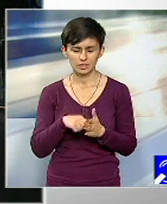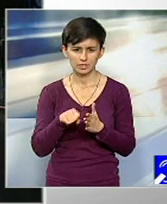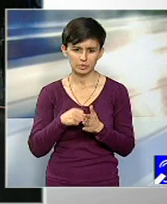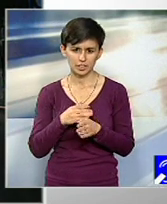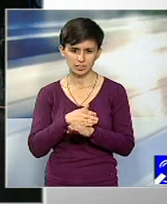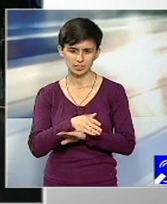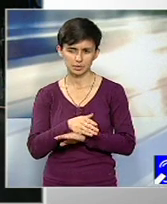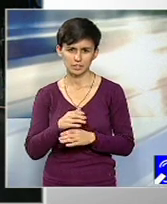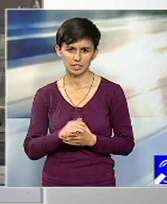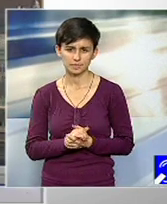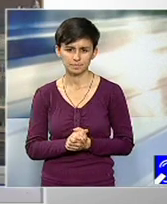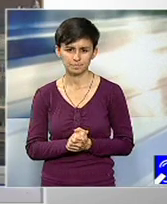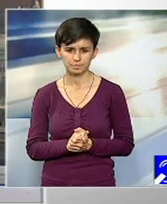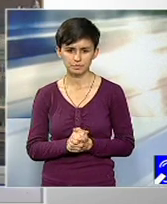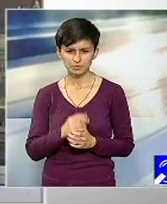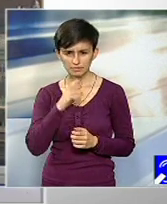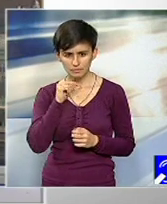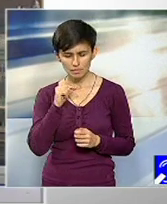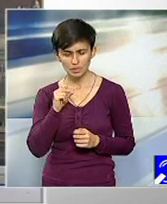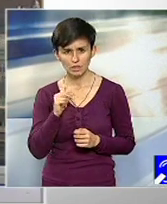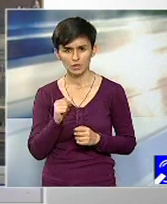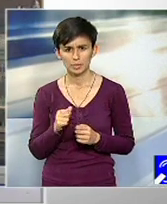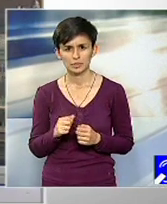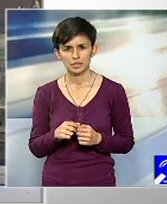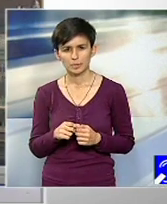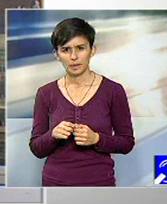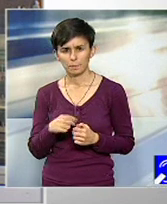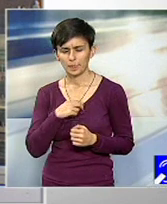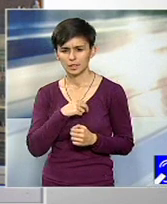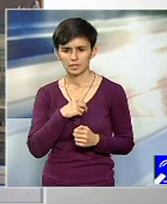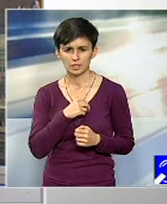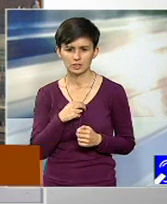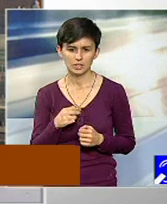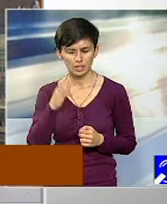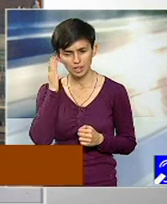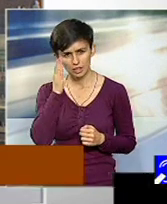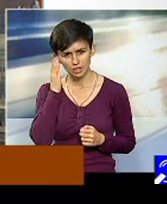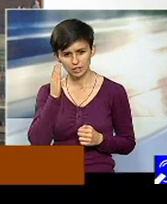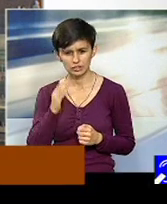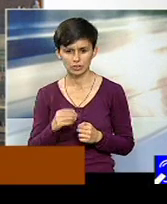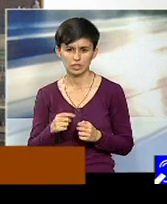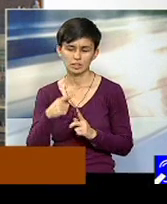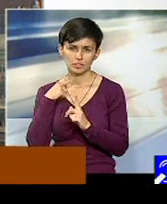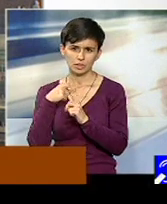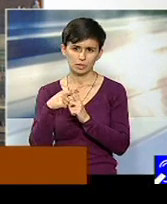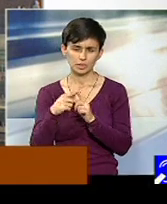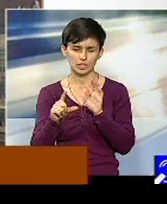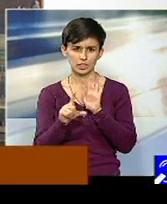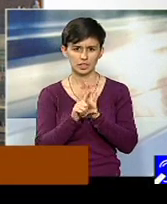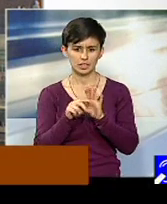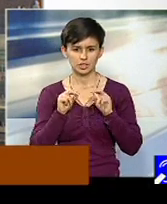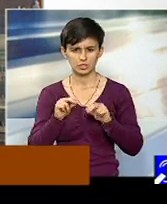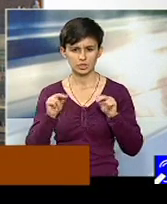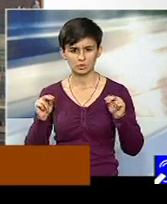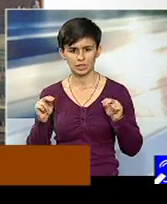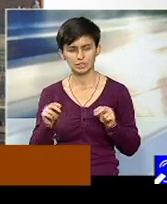ediție? Să vorbim de bullying în această săptămână, că se pare că va avea loc o completare la legea educației și anume un